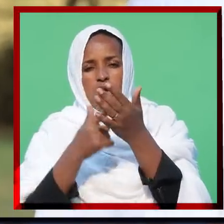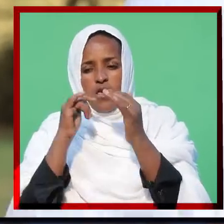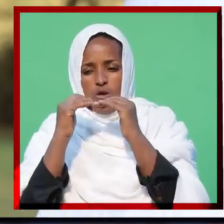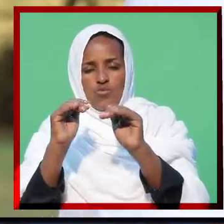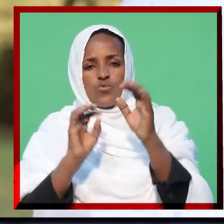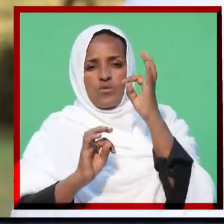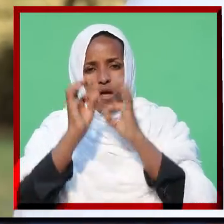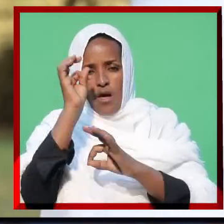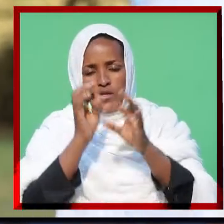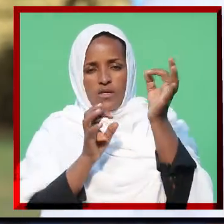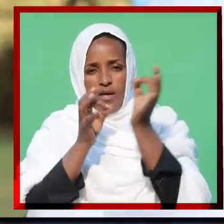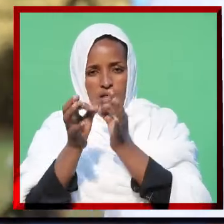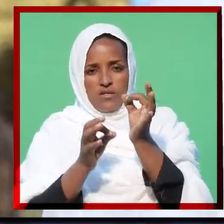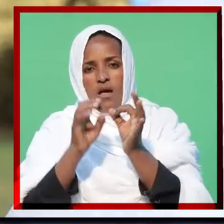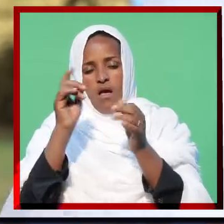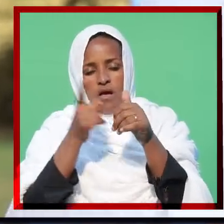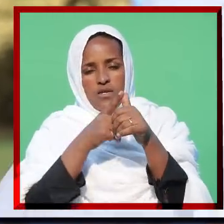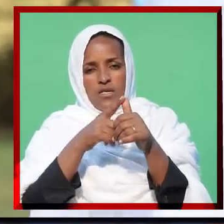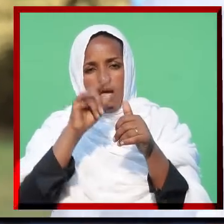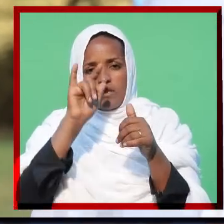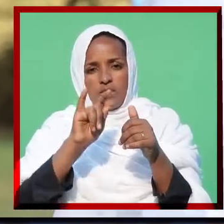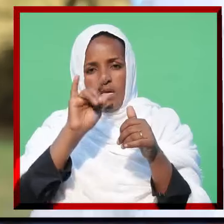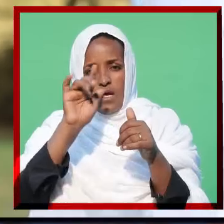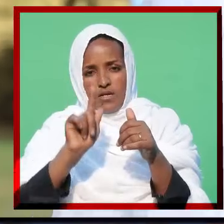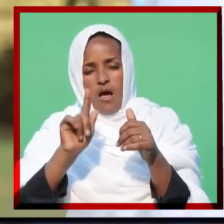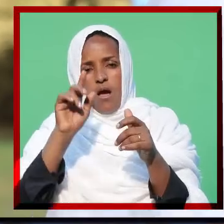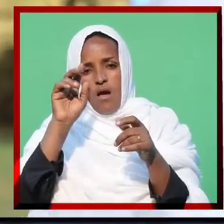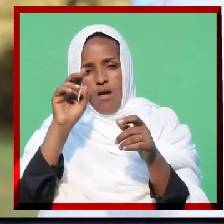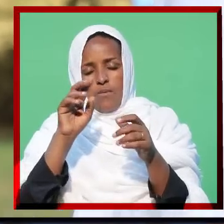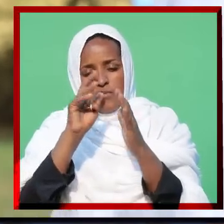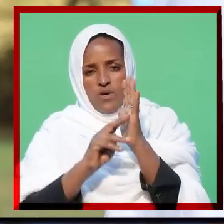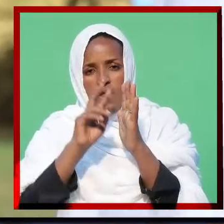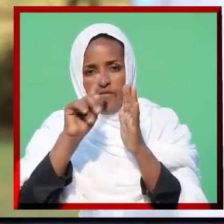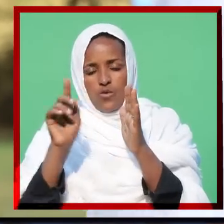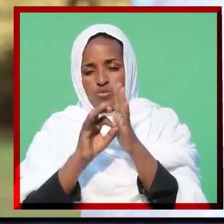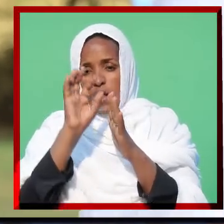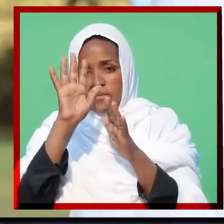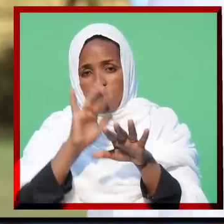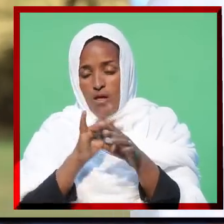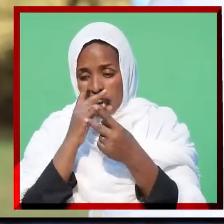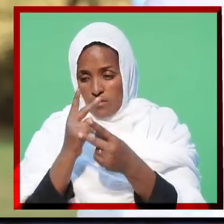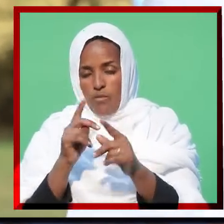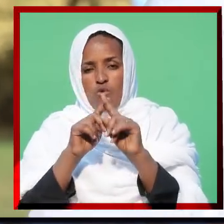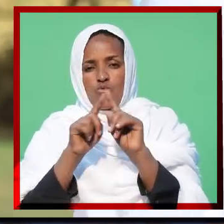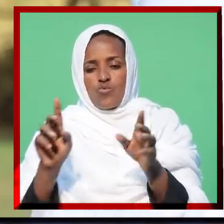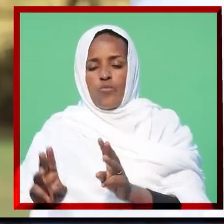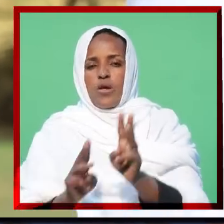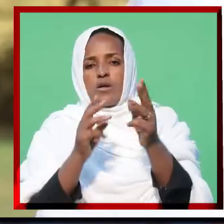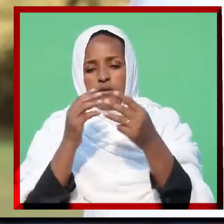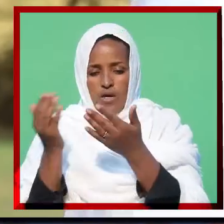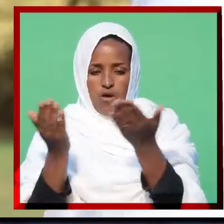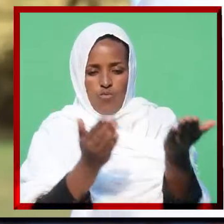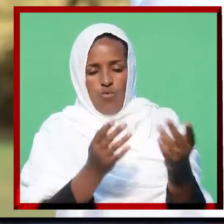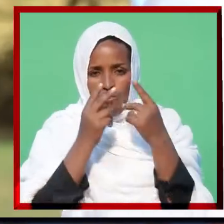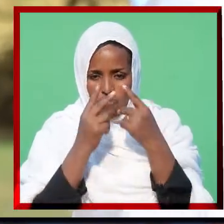ታሪክ ይሄንኑ ገለጻ አንደኛ ዜና ማዕል ምዕራፍ 21 ቁጥር 5 ላይ ስናየው ግን በተለየ መንገድ ቀርቦ እናገኘዋል